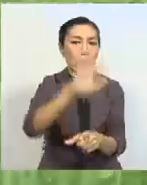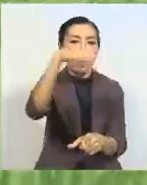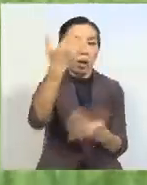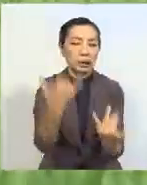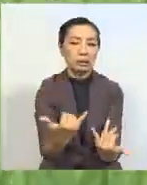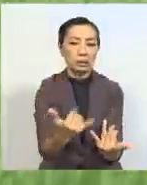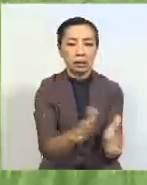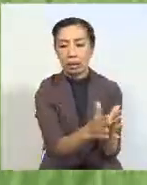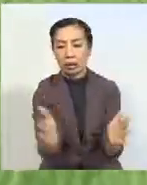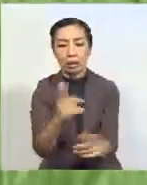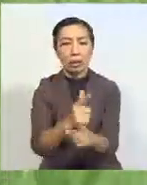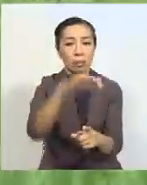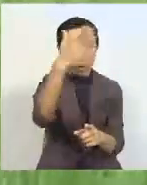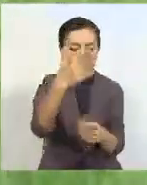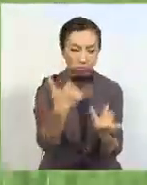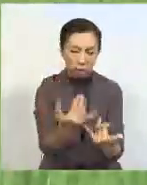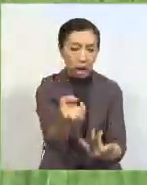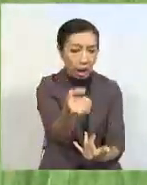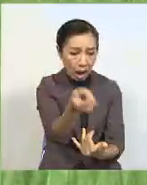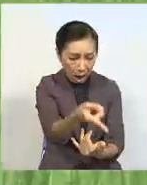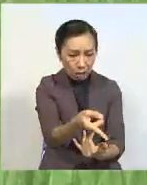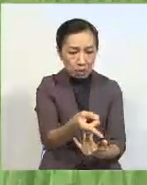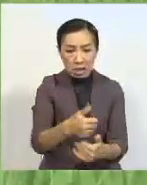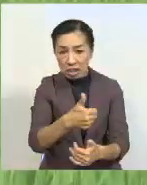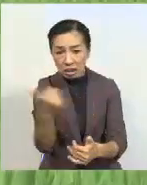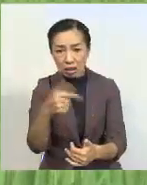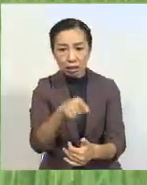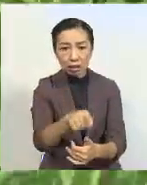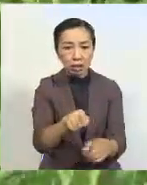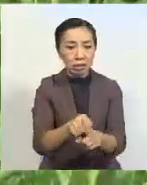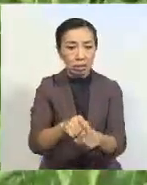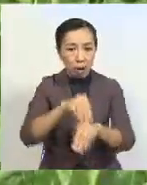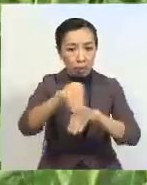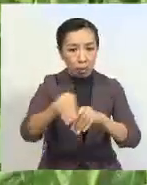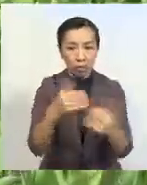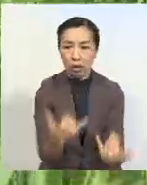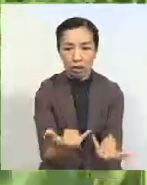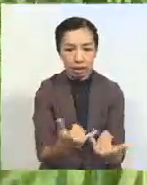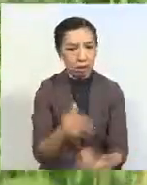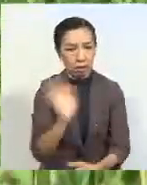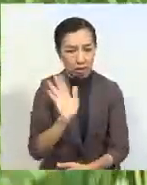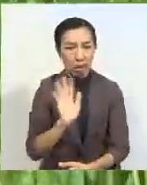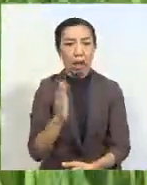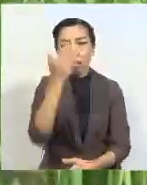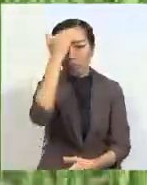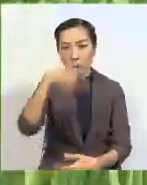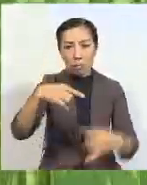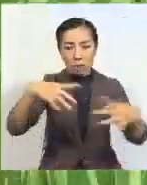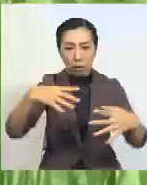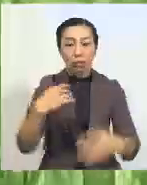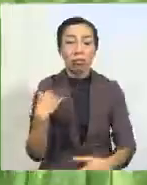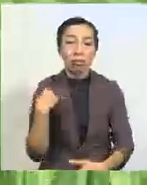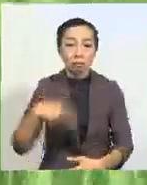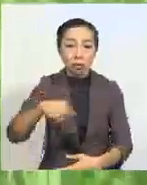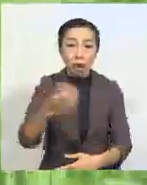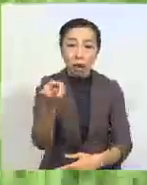แล้วก็ฝากเตือนเกษตรกรอย่านำข้าวสายพันธุ์อื่นที่ไม่ไวต่อแสงมาปลูกในพื้นที่ที่ไวต่อแสงแล้วก็ไม่แนะนำให้ป